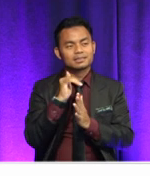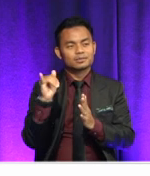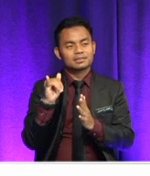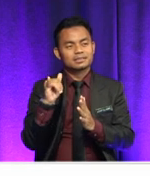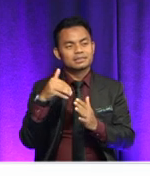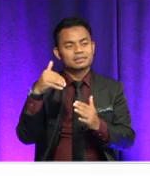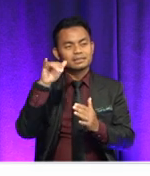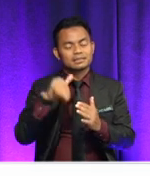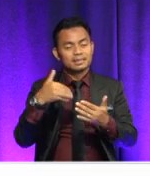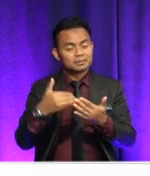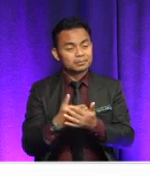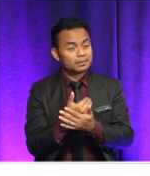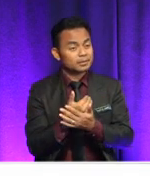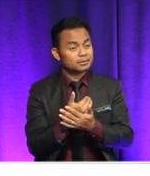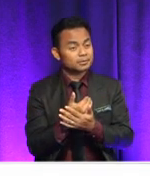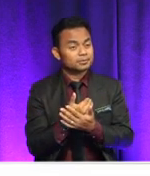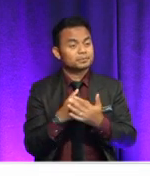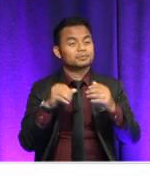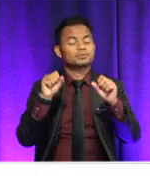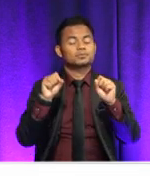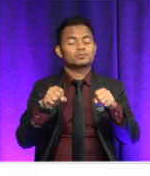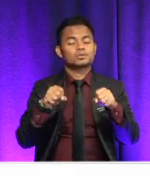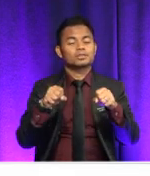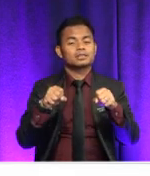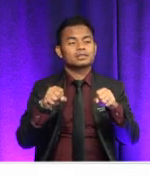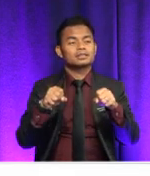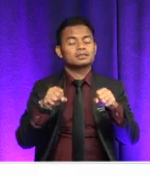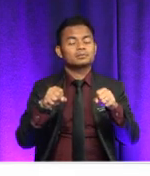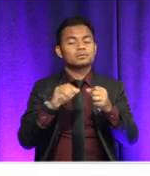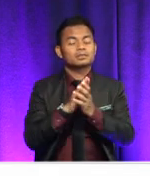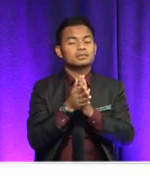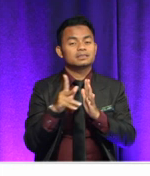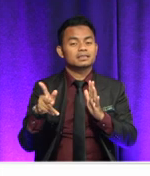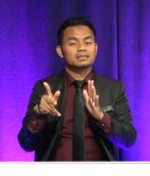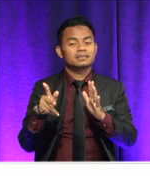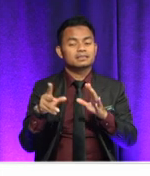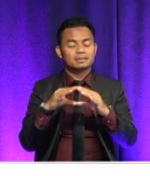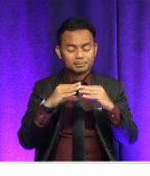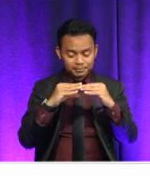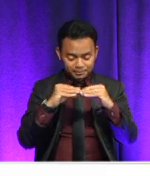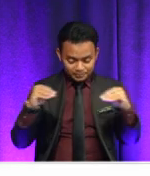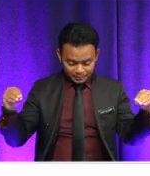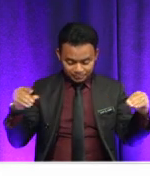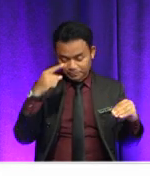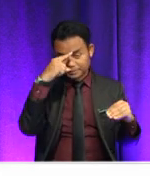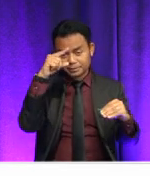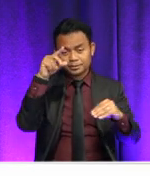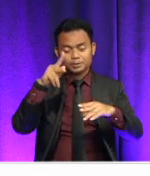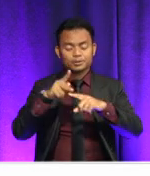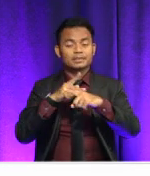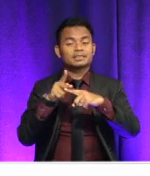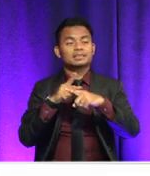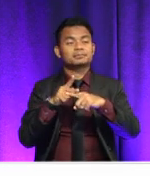gantian genap dapat dijadikan pelapik landasan kereta api dan